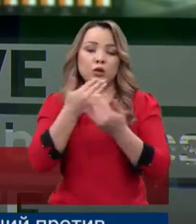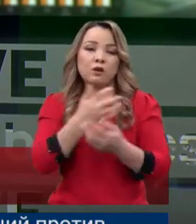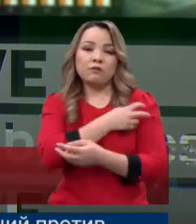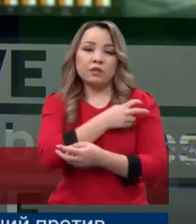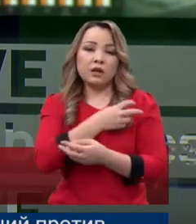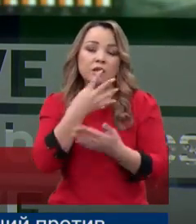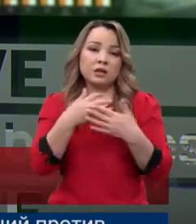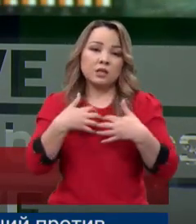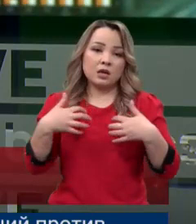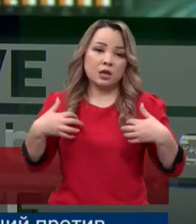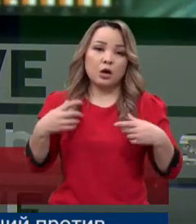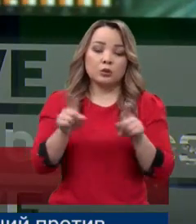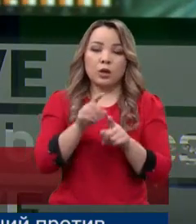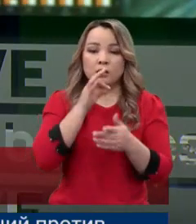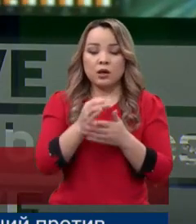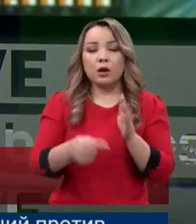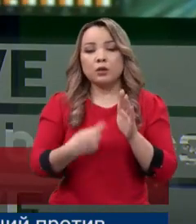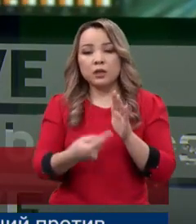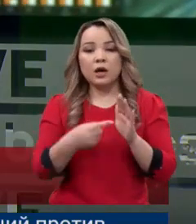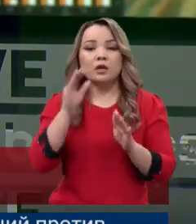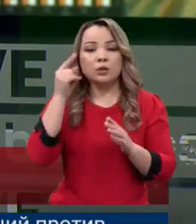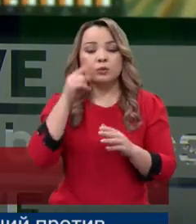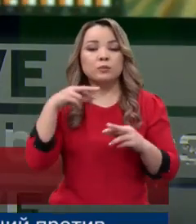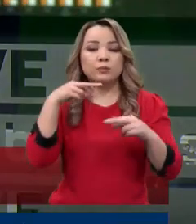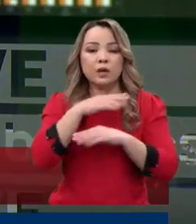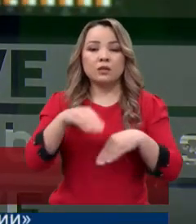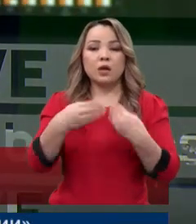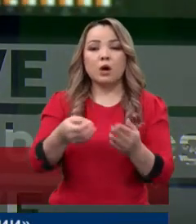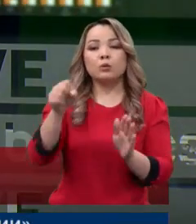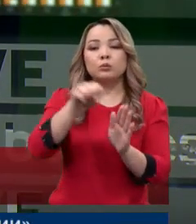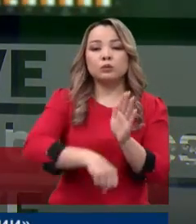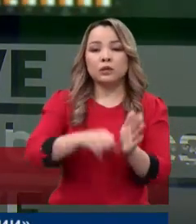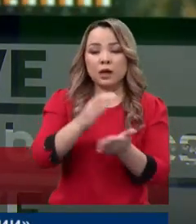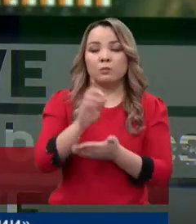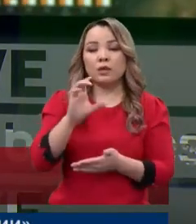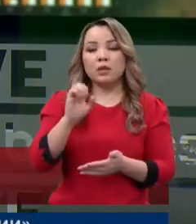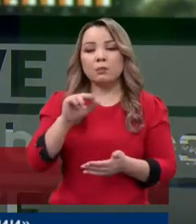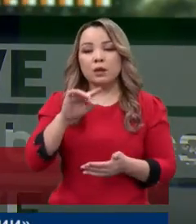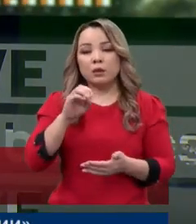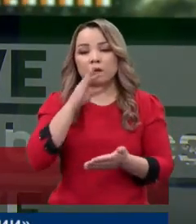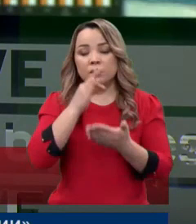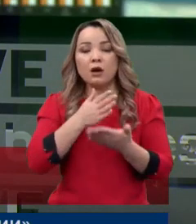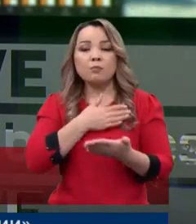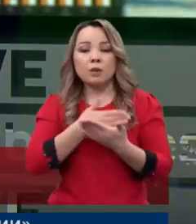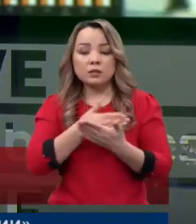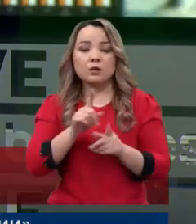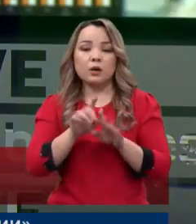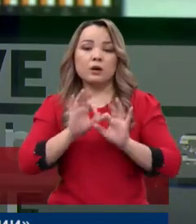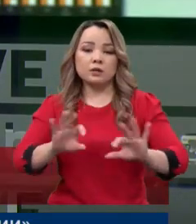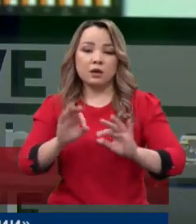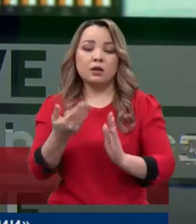ветеринария басқармасының өкілдері қаңғыбас ит санап Uber бүлтірген дейді. Бердібек Сапарбаев өз кезегінде белсендіге басу